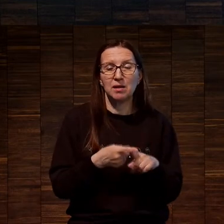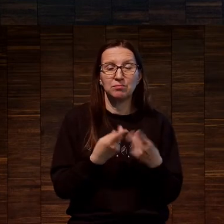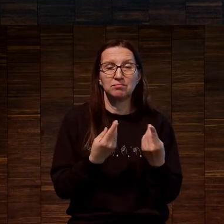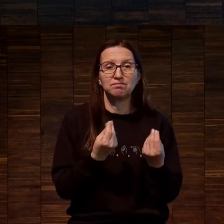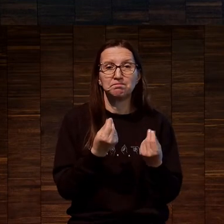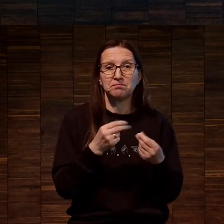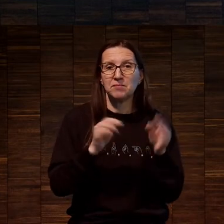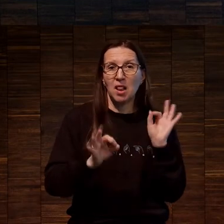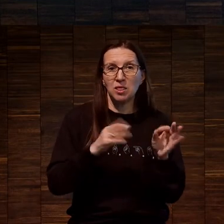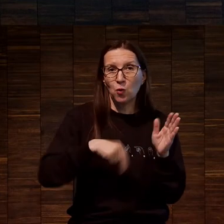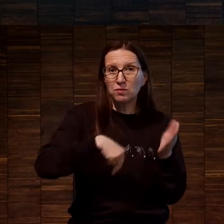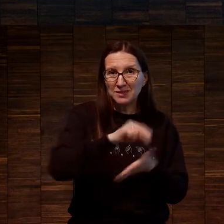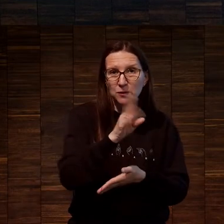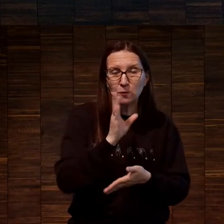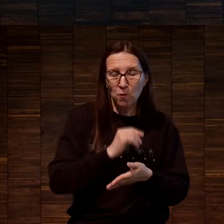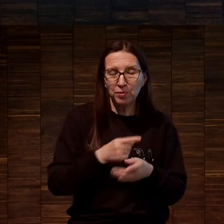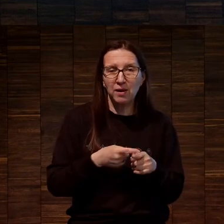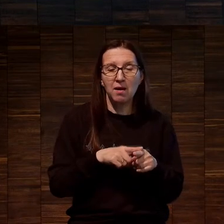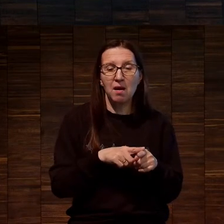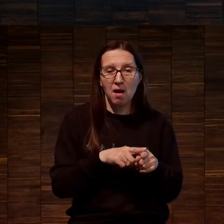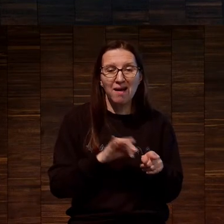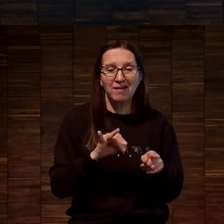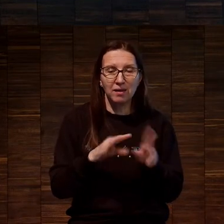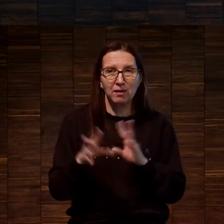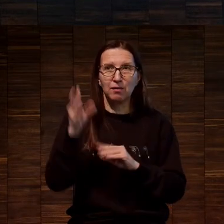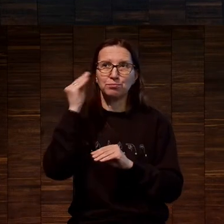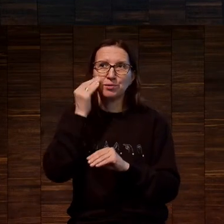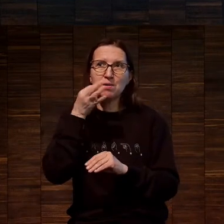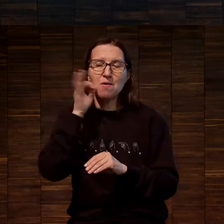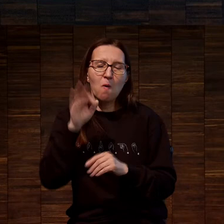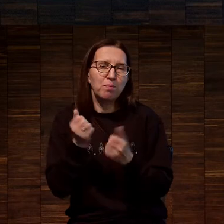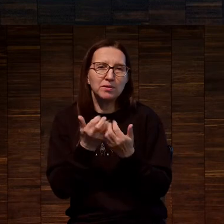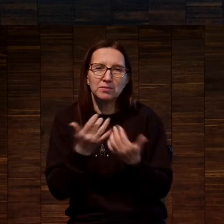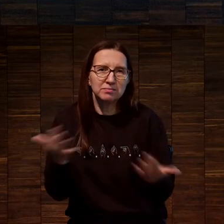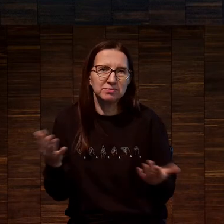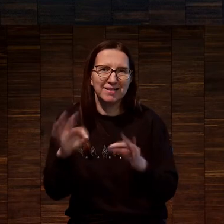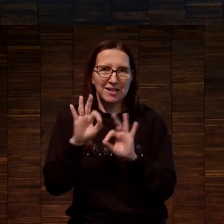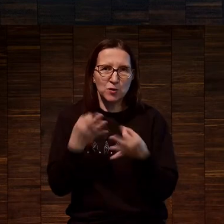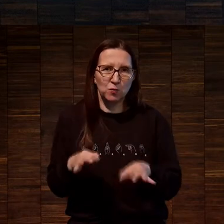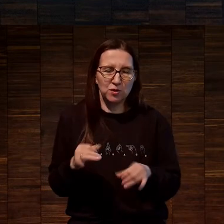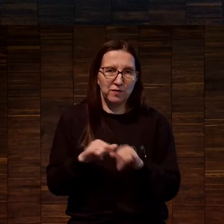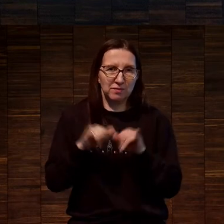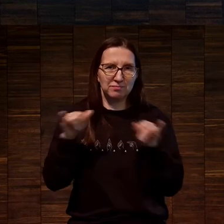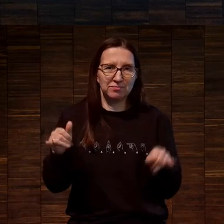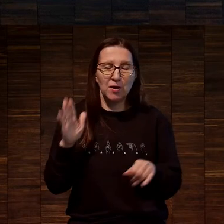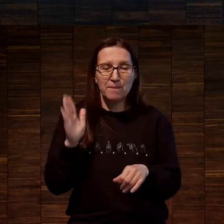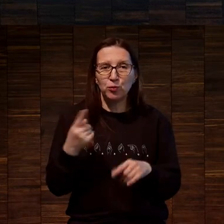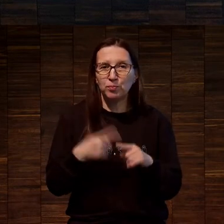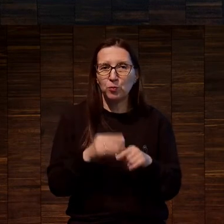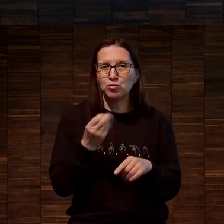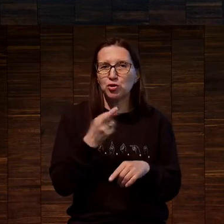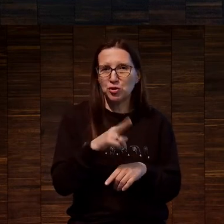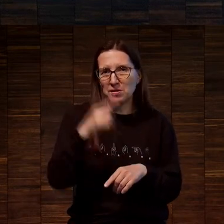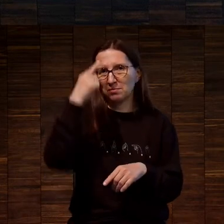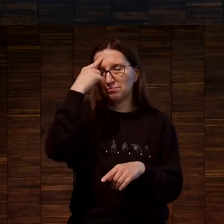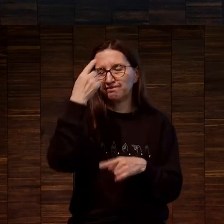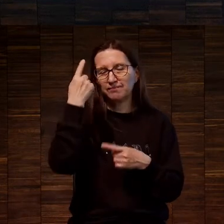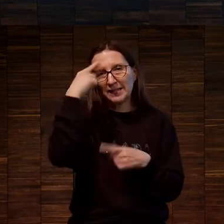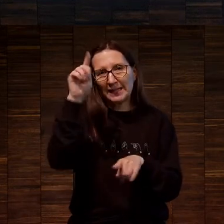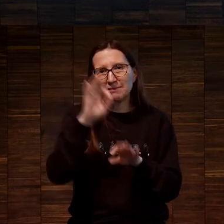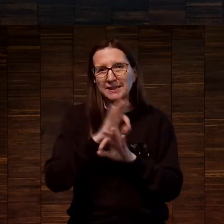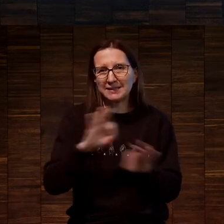объекта в виде искусства до доступного опыта искусства, разнообразного опыта. Вот что. Еще у Жени была